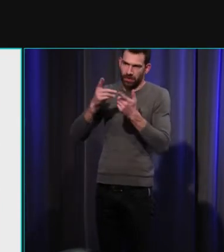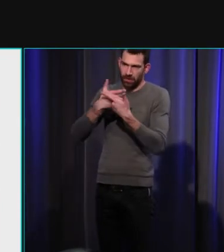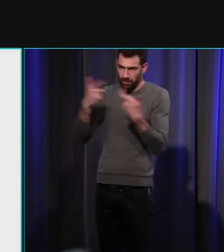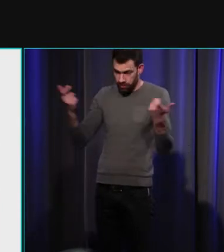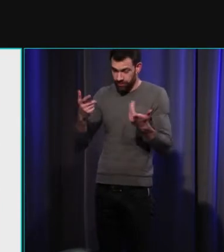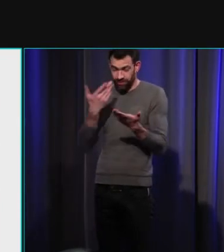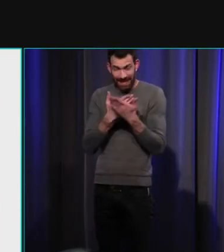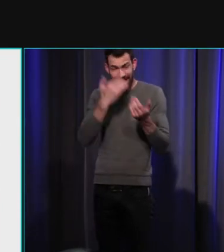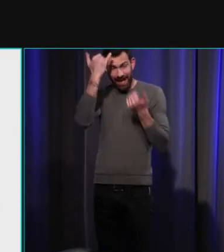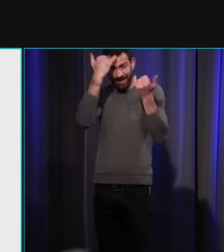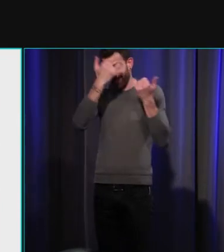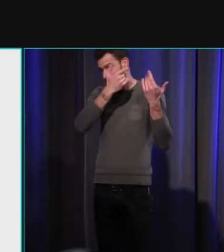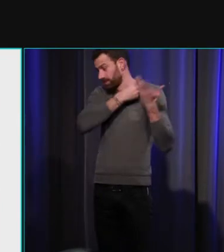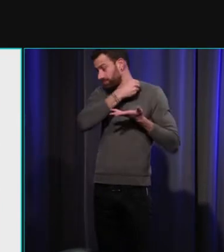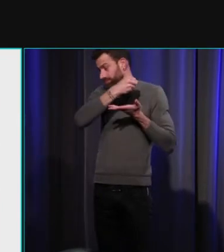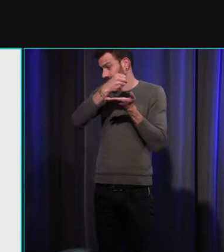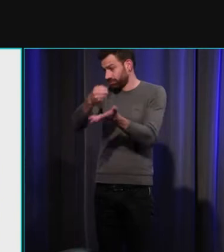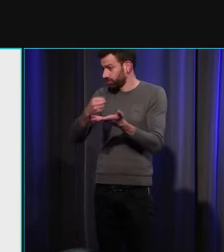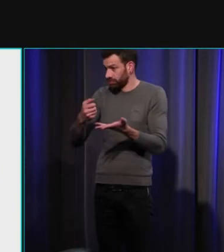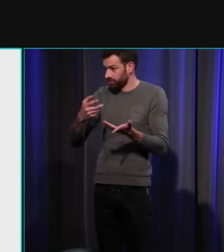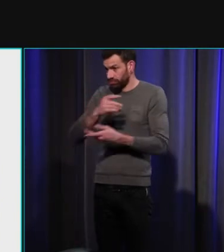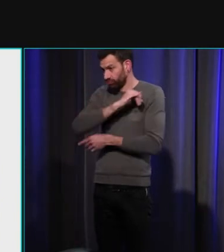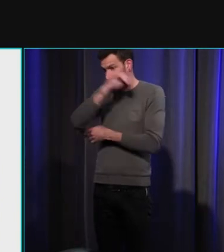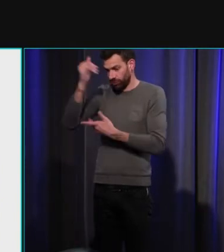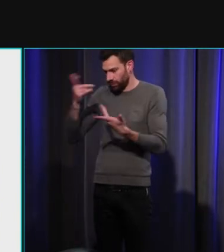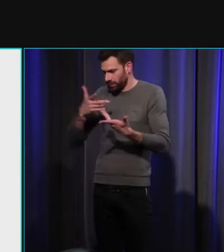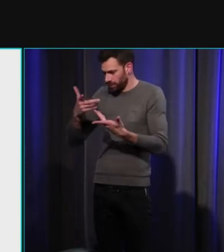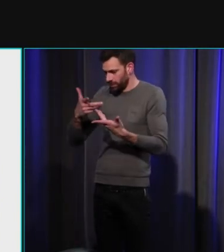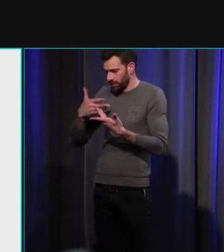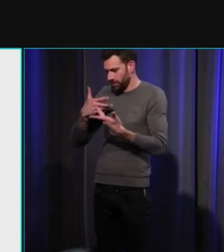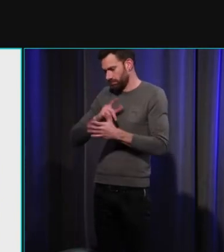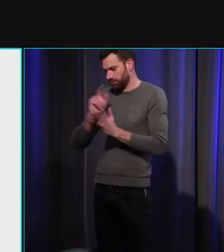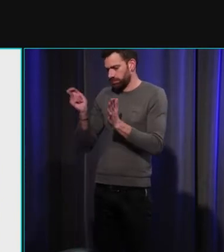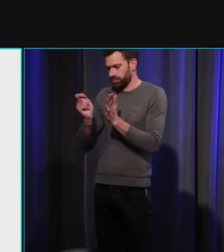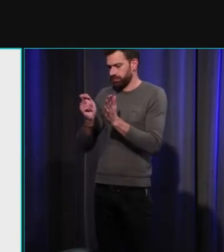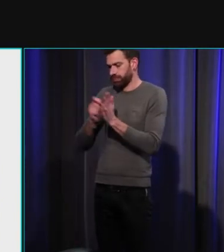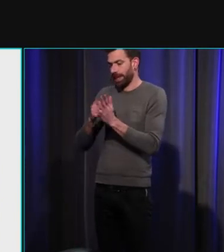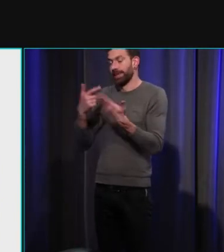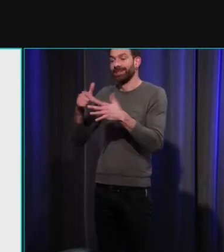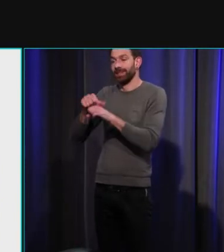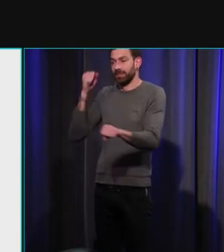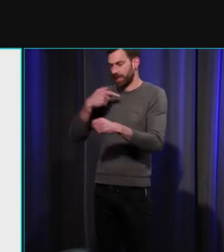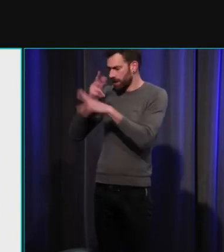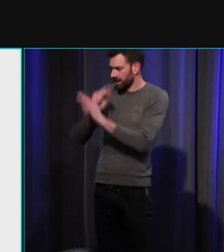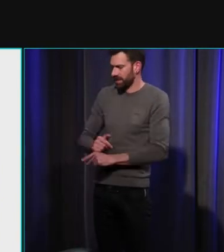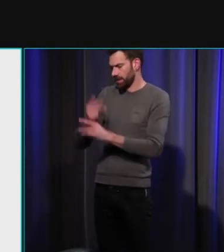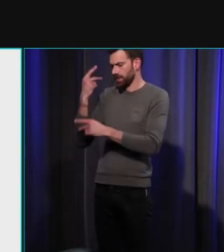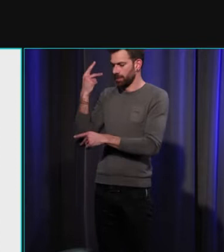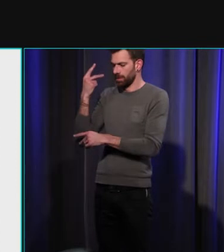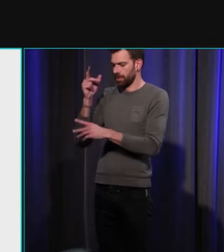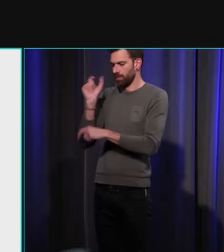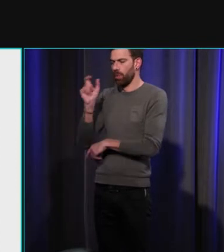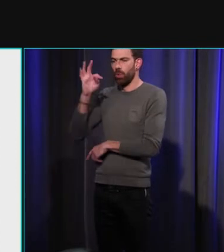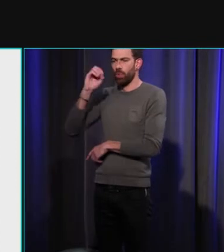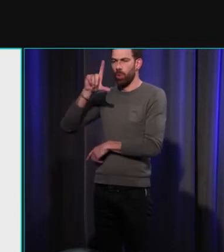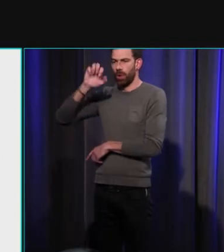qui nous marquent profondément jusqu'à la tolérance tels que sera défini au xvième siècle et bien elles prennent leurs racines dans les évangiles revu